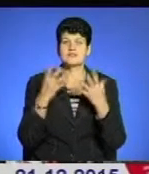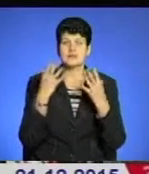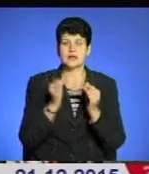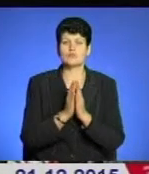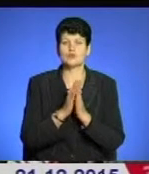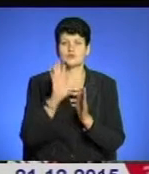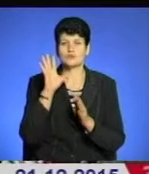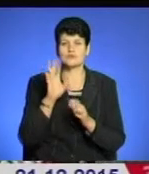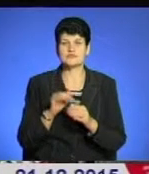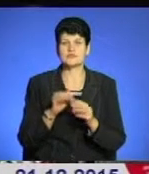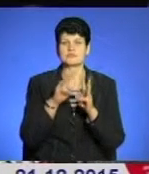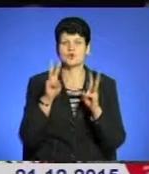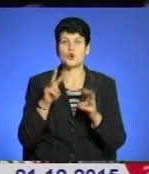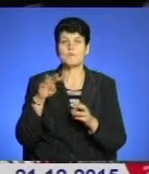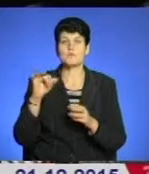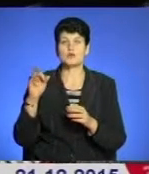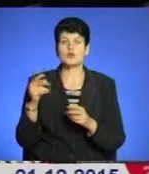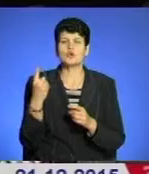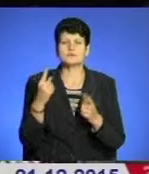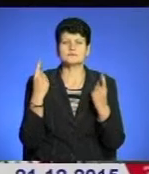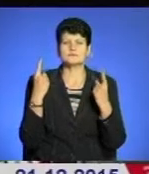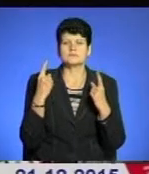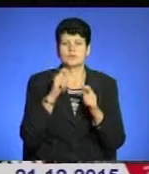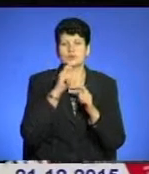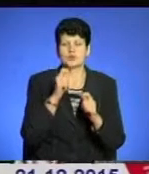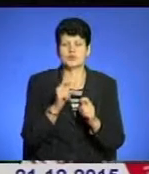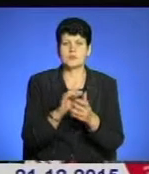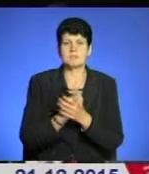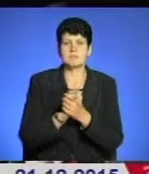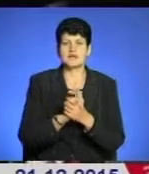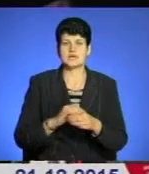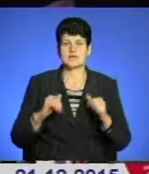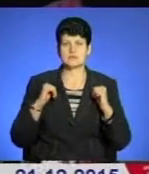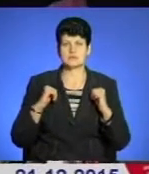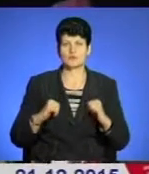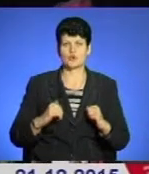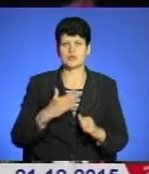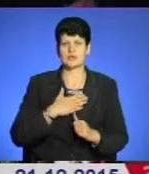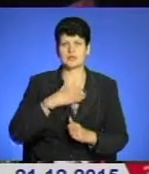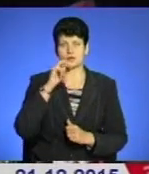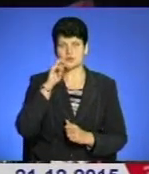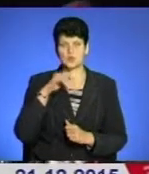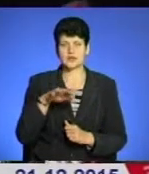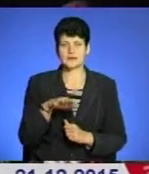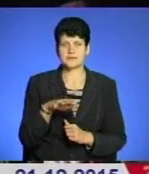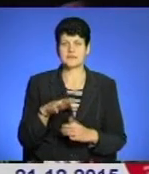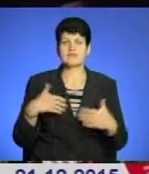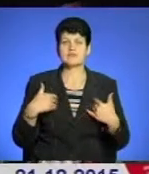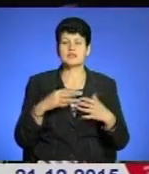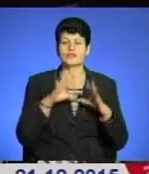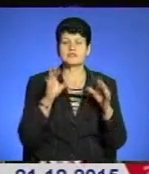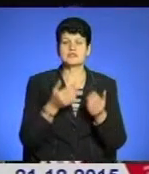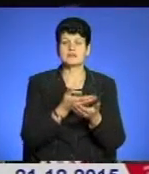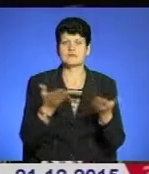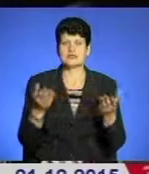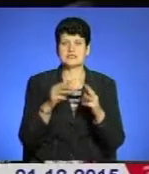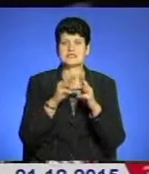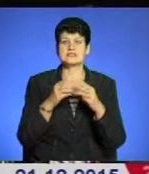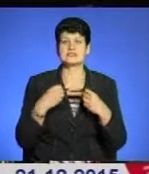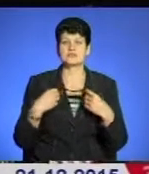Святого Миколая про один найбільший подарунок для всієї України. Це мир і спокій для нашої країни. Вітаю всіх вас з святом